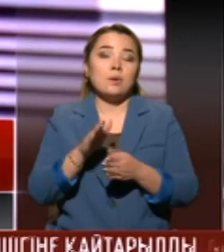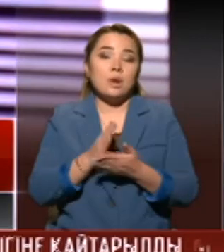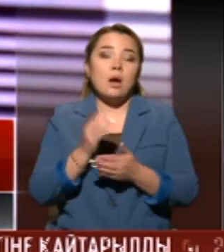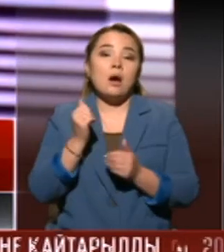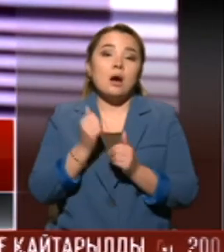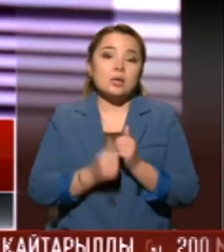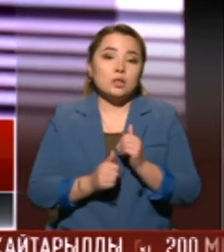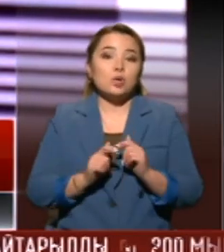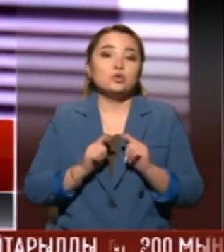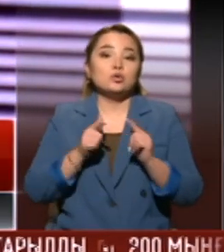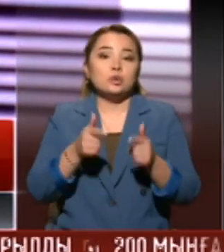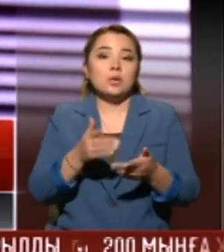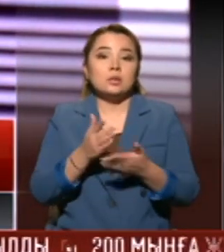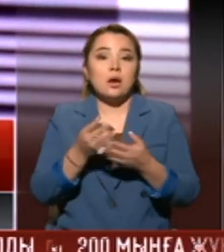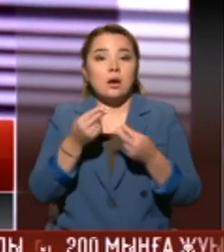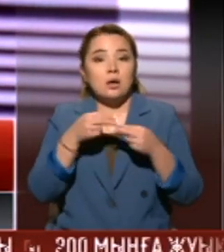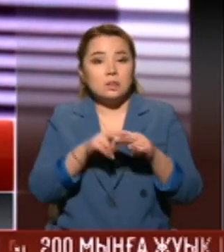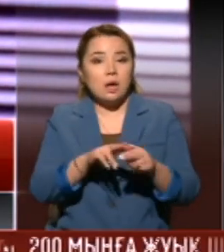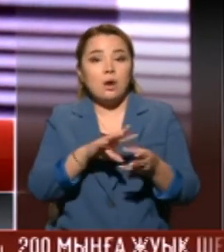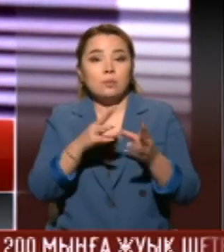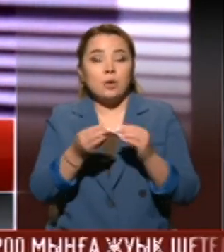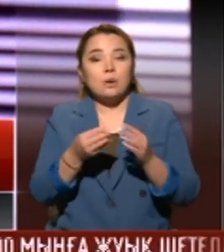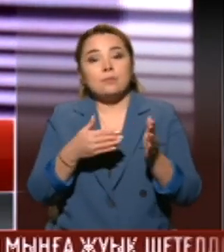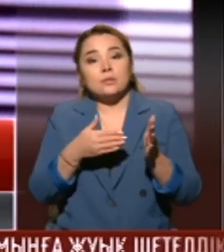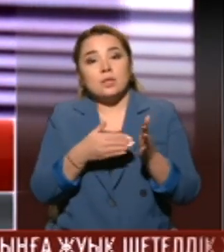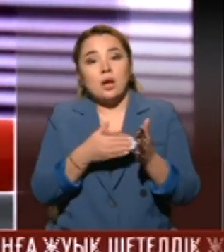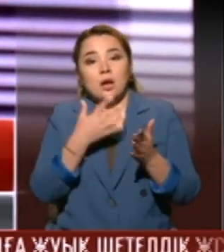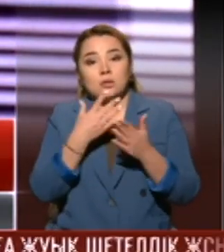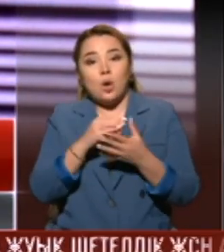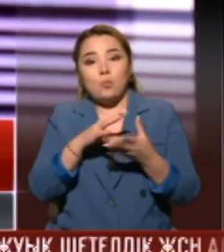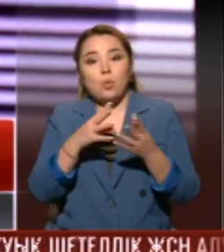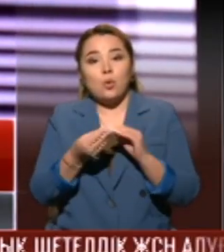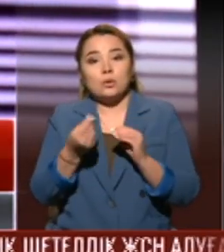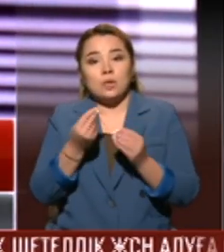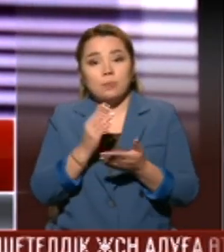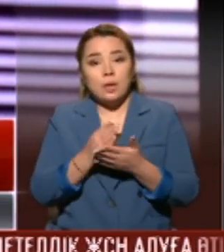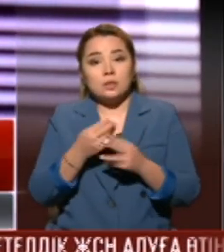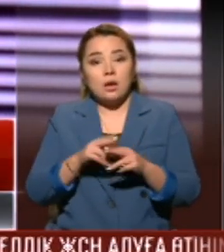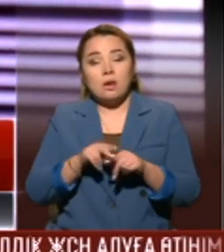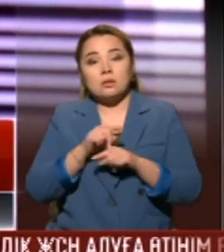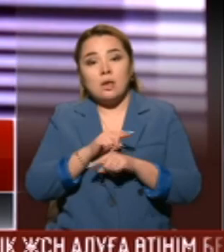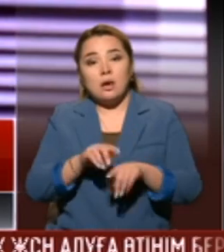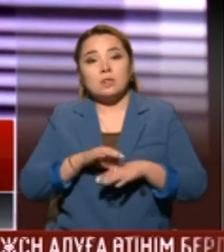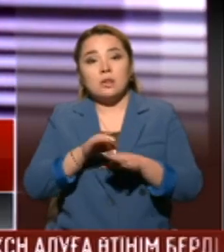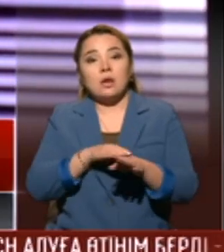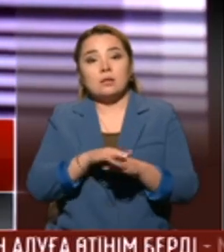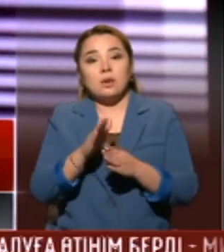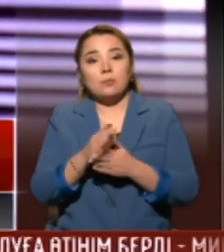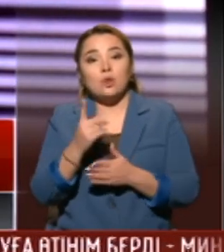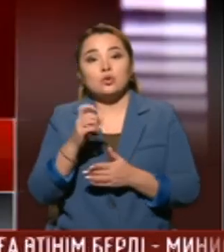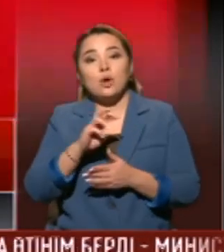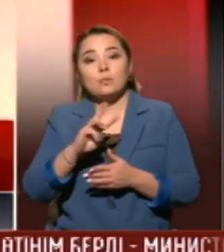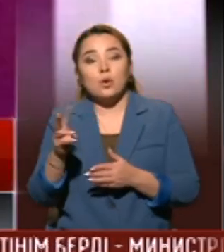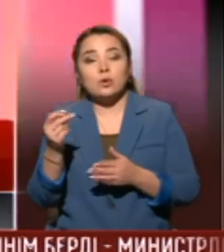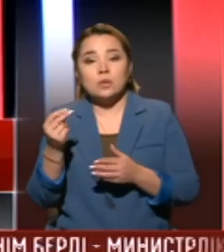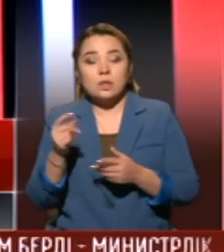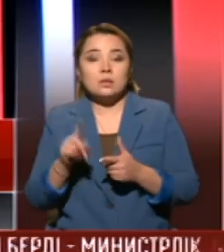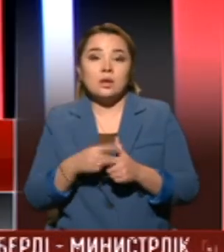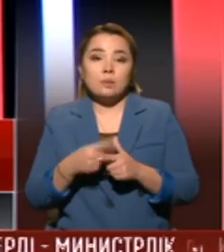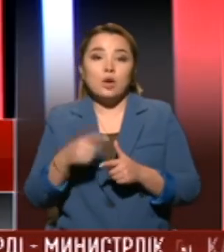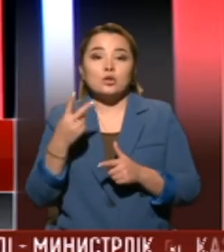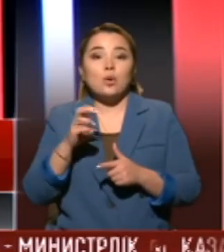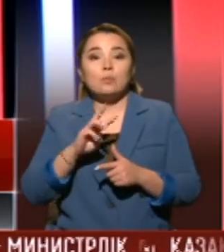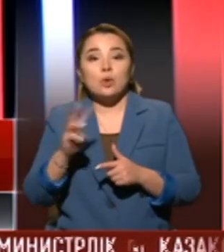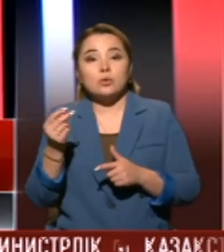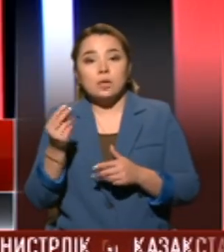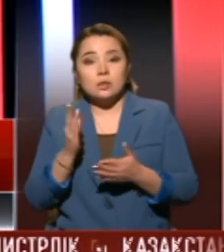түскен қаражат. Шекті мөлшер бар ма? Мысалға, үгіт насихат кезінде бір кандидат сол 100 миллион теңгеге дейін немесе 200 миллион